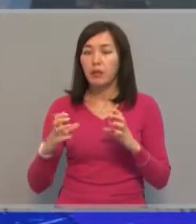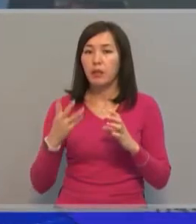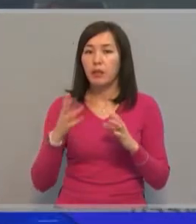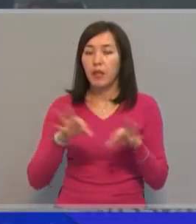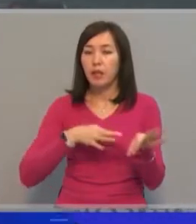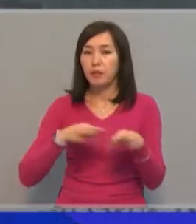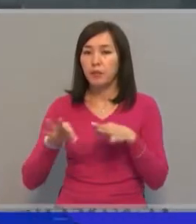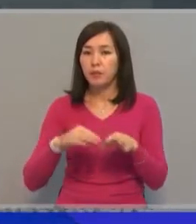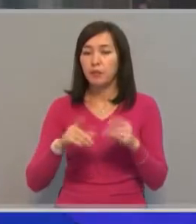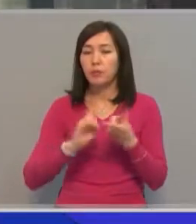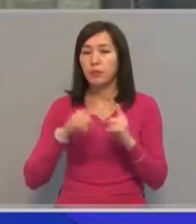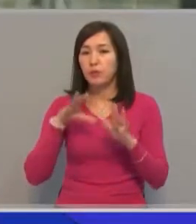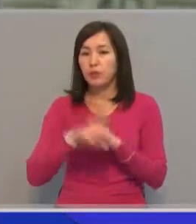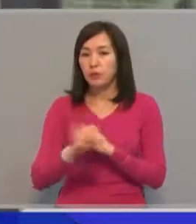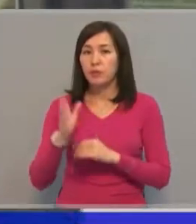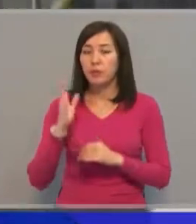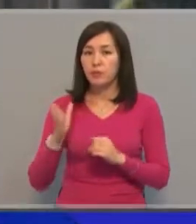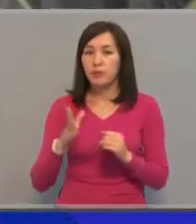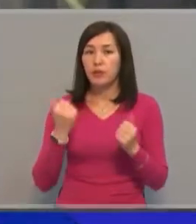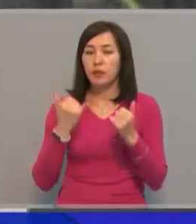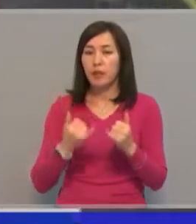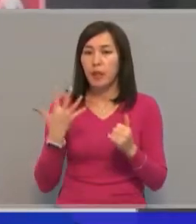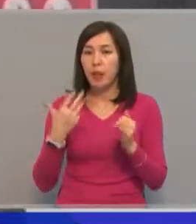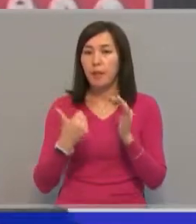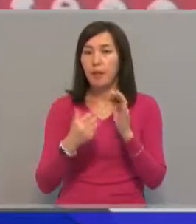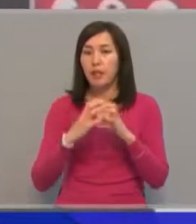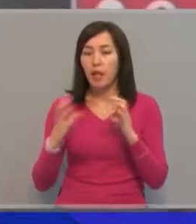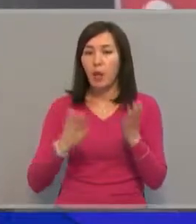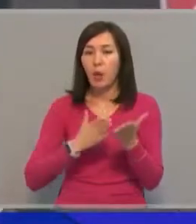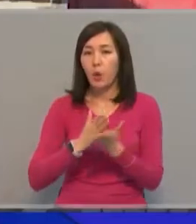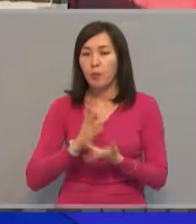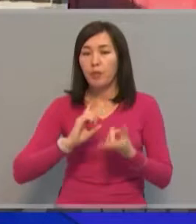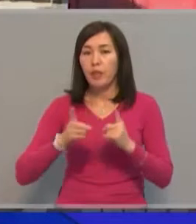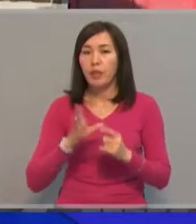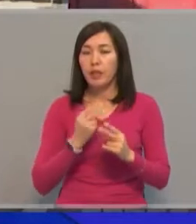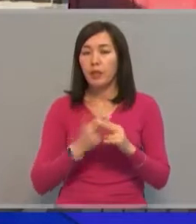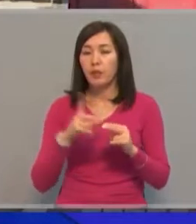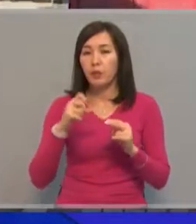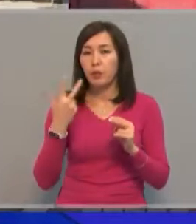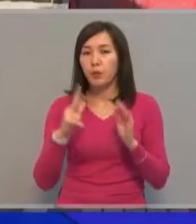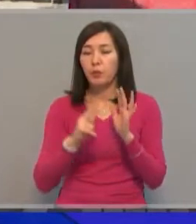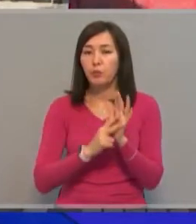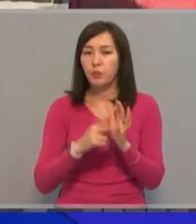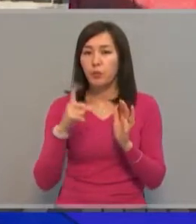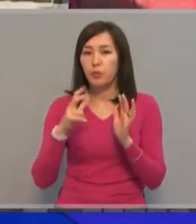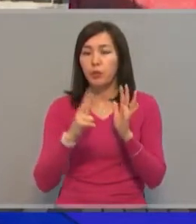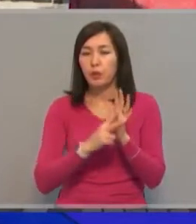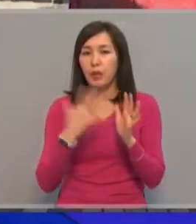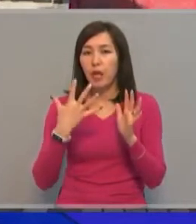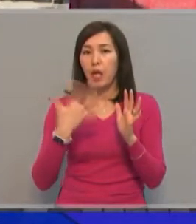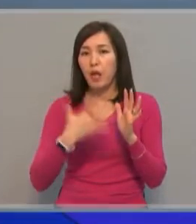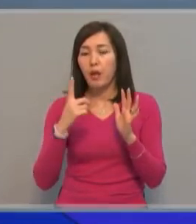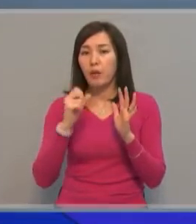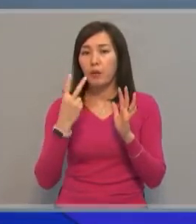көліктердің сызбаларына өзгеріс енгізіледі. Әзірге 5 автобустың жүру бағыты ғана өзгерді. Олар 138, 108,